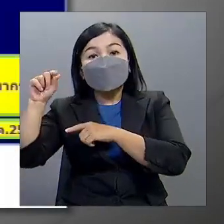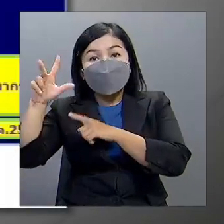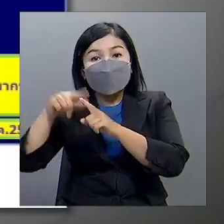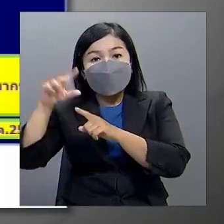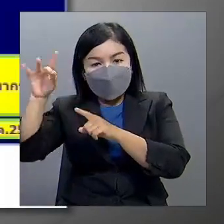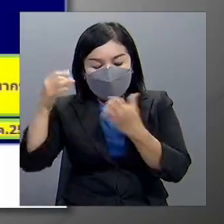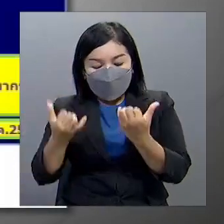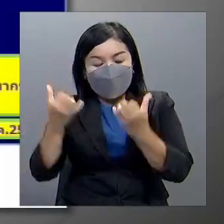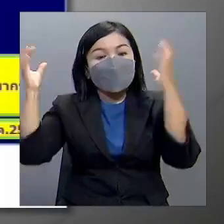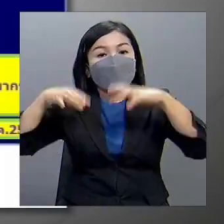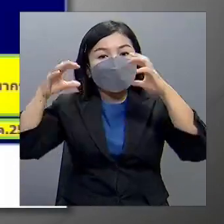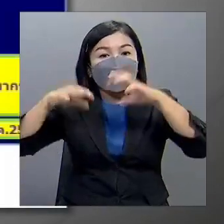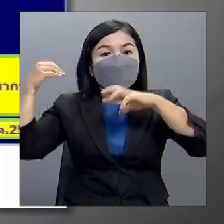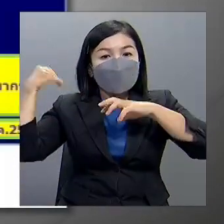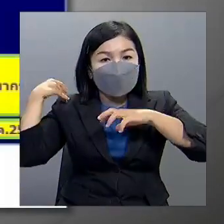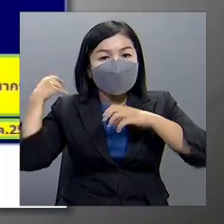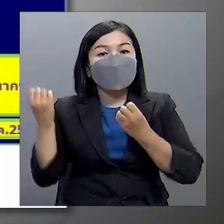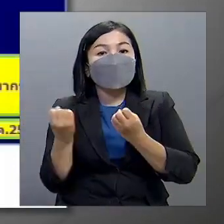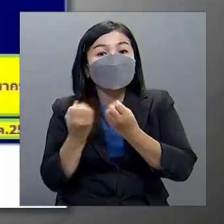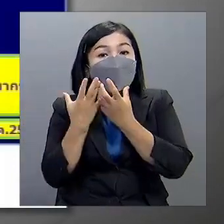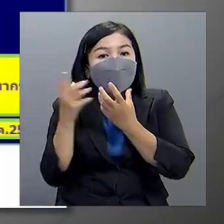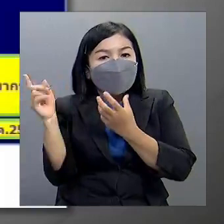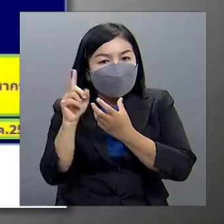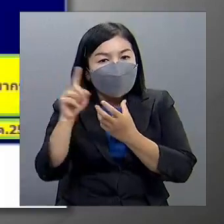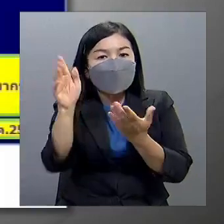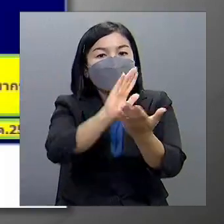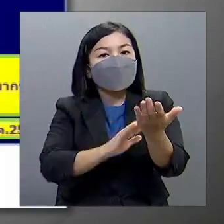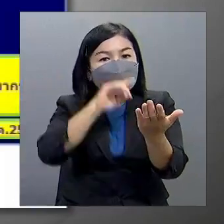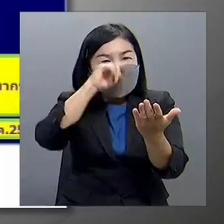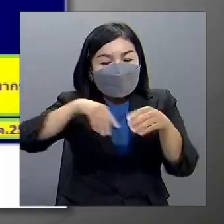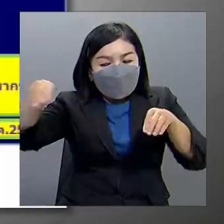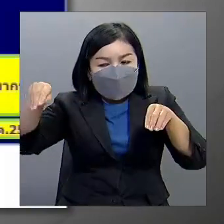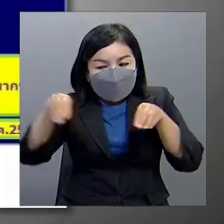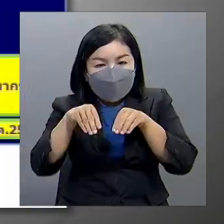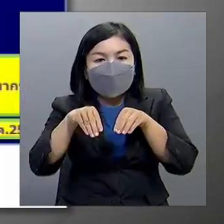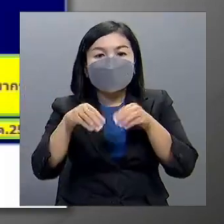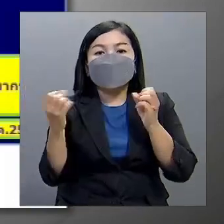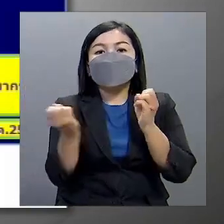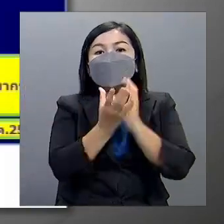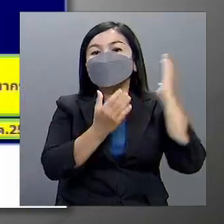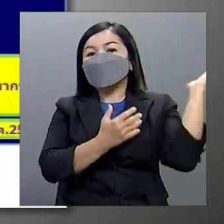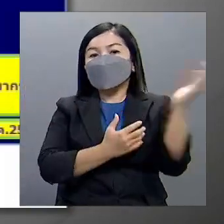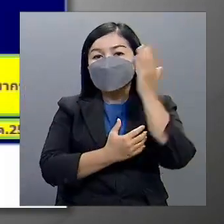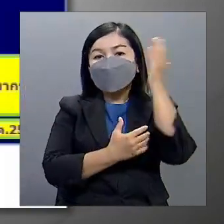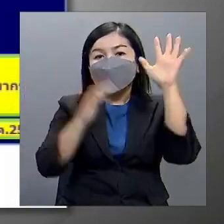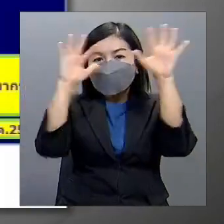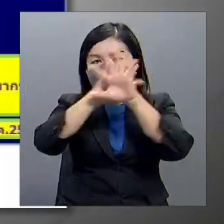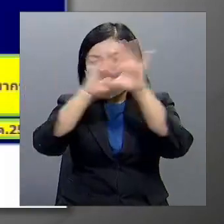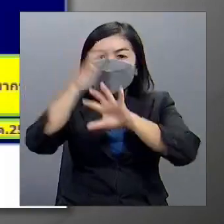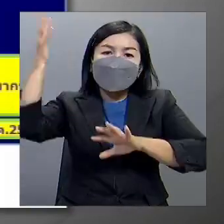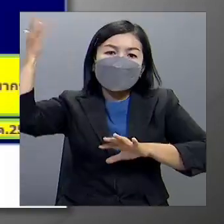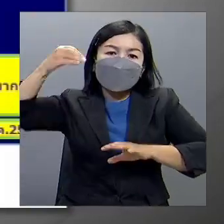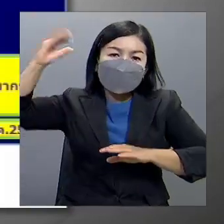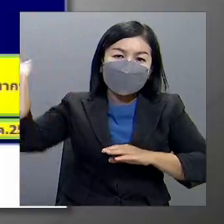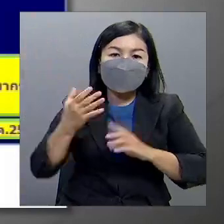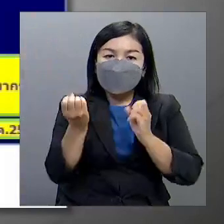คะซึ่งจะส่งผลกระทบในพื้นที่ต่างๆใกล้เคียงกับอิทธิพลของพายุมู่หลานในช่วงที่ผ่านมาค่ะ